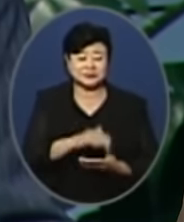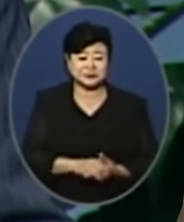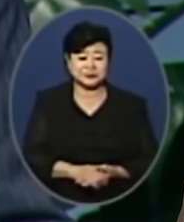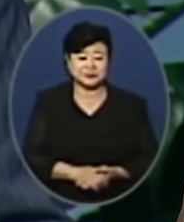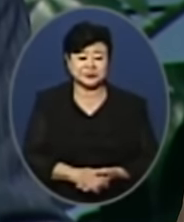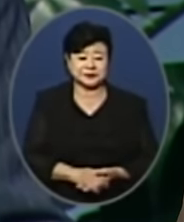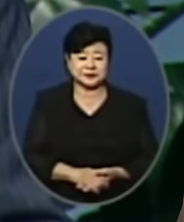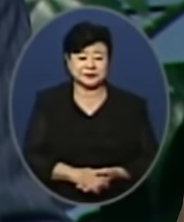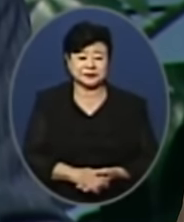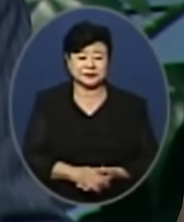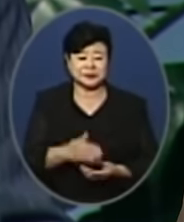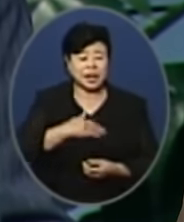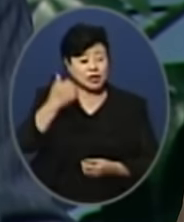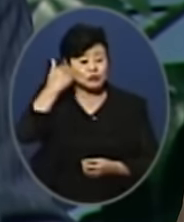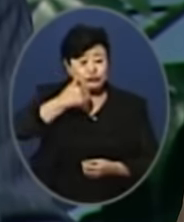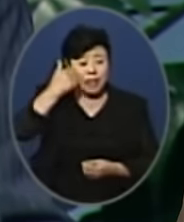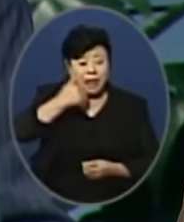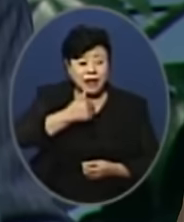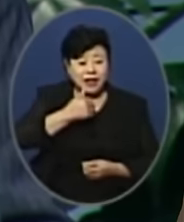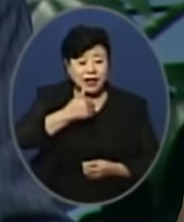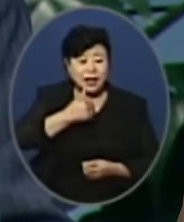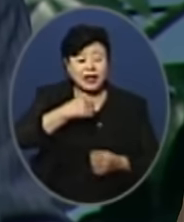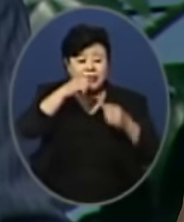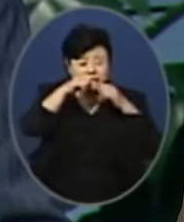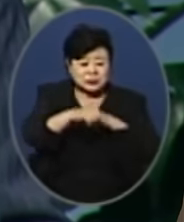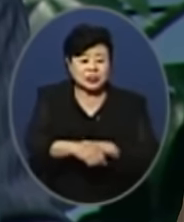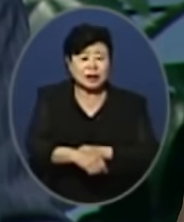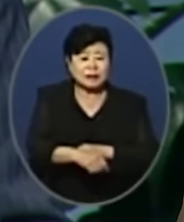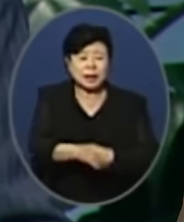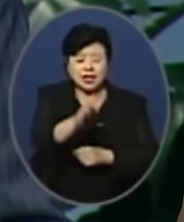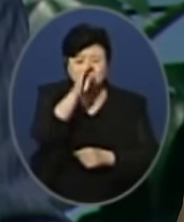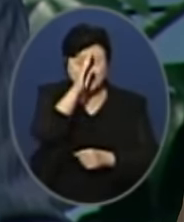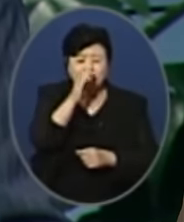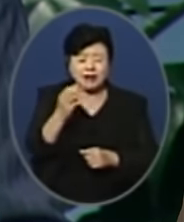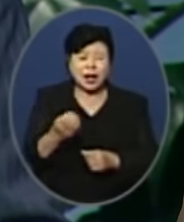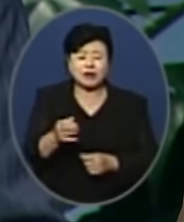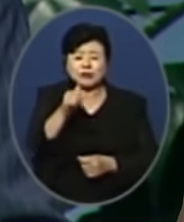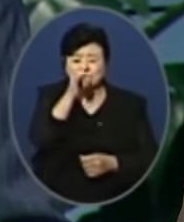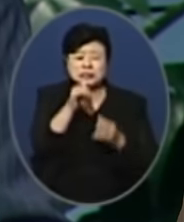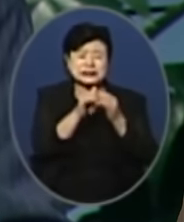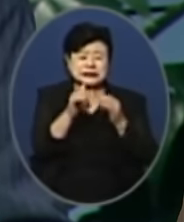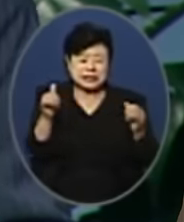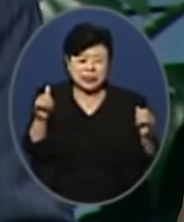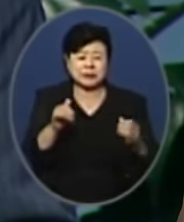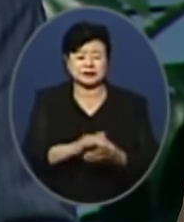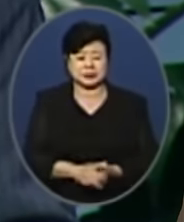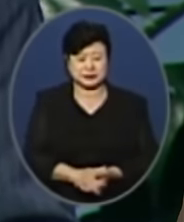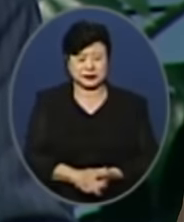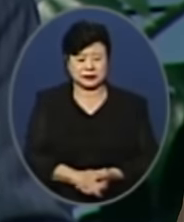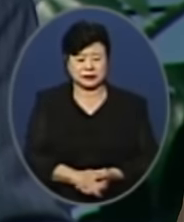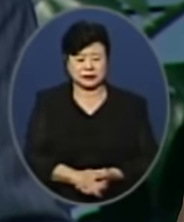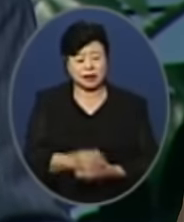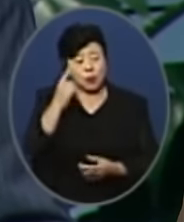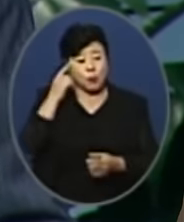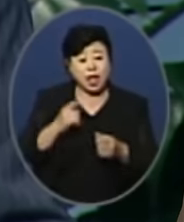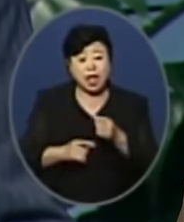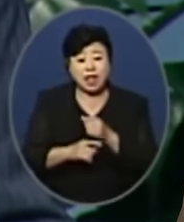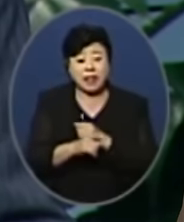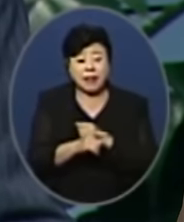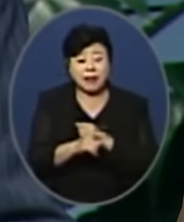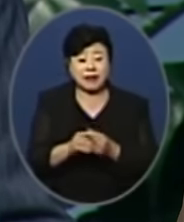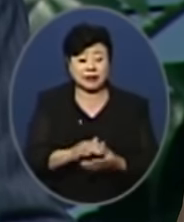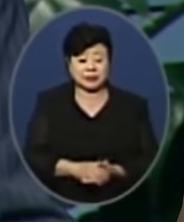철학자들은 내가 누구냐, 절망에 이르는 병을 앓고 있는 사람이라고 말합니다. 왜 그러냐,